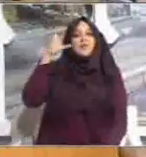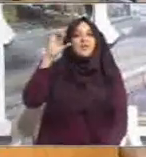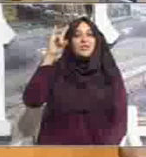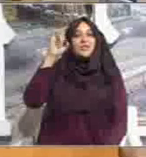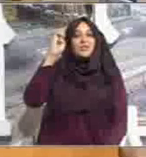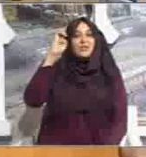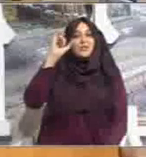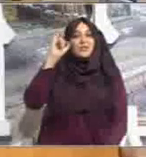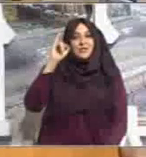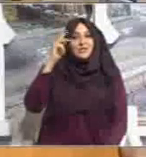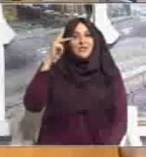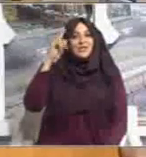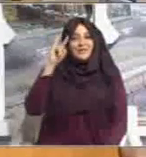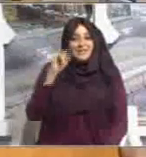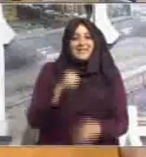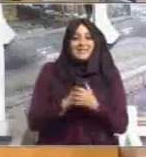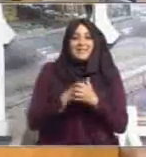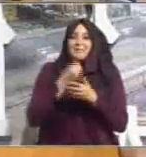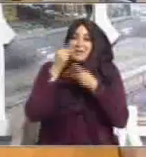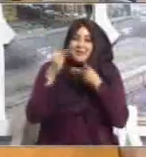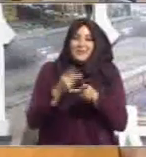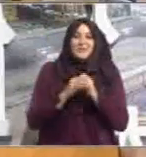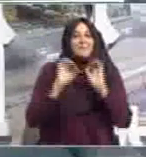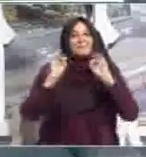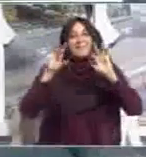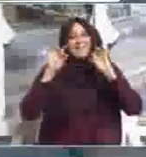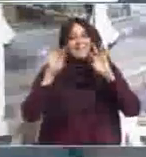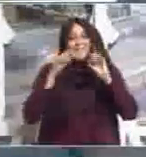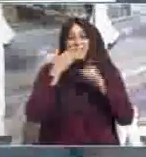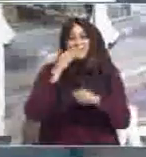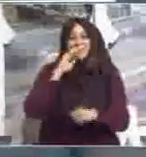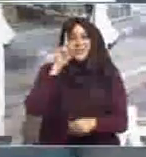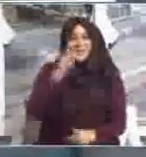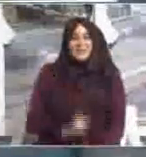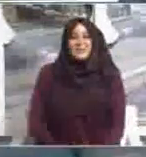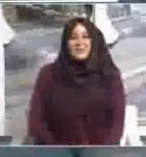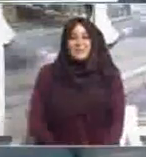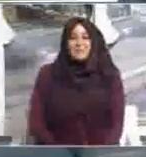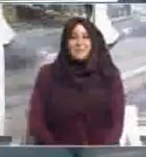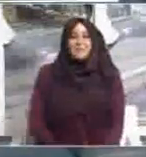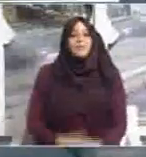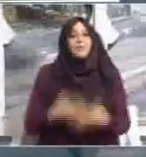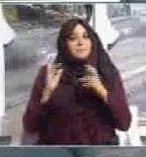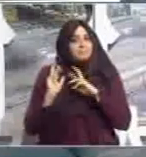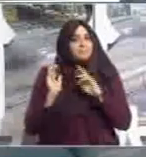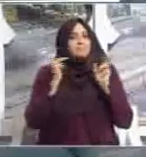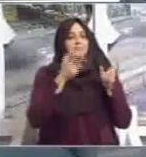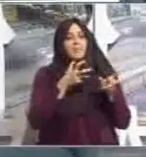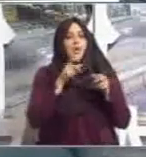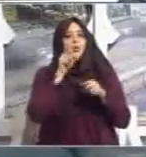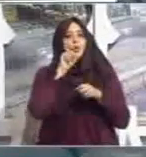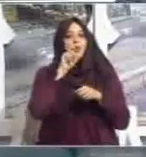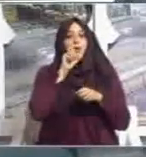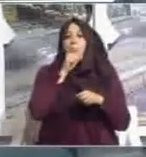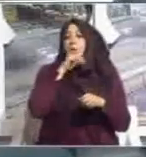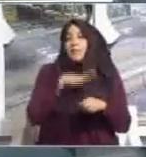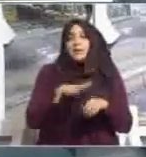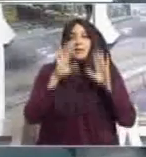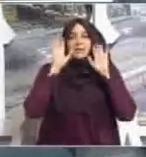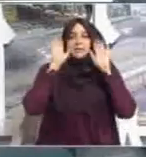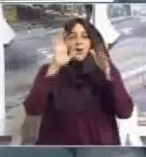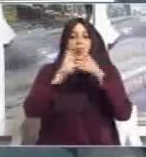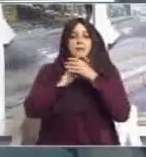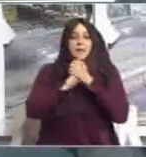شيخ. بك مرحبا. كيف الحال؟ الله يبارك فيك. ما شاء الله الحمد لله. دكتور، سيدنا صلى الله عليه وسلم ما